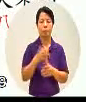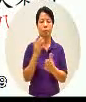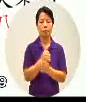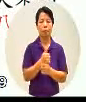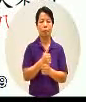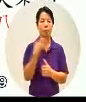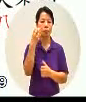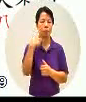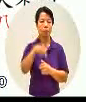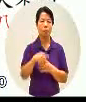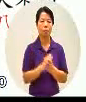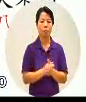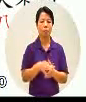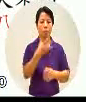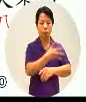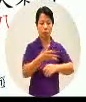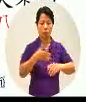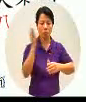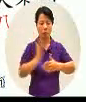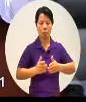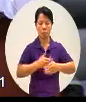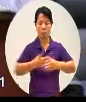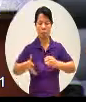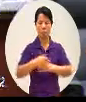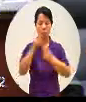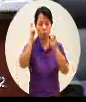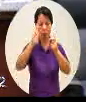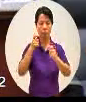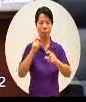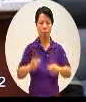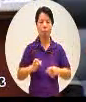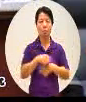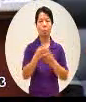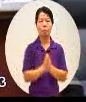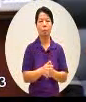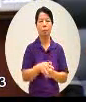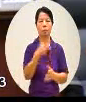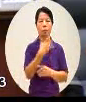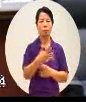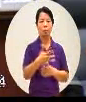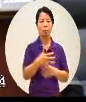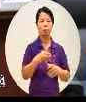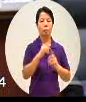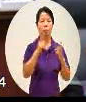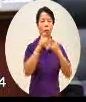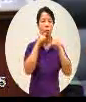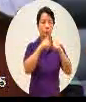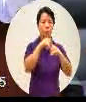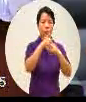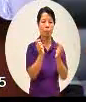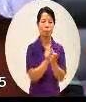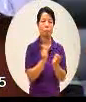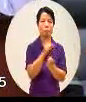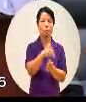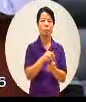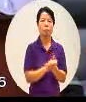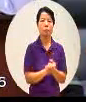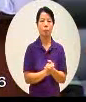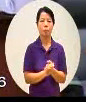甲高雄港，所以的源头。伫八卦寮迄北屋社区的遐附近遐边啊，